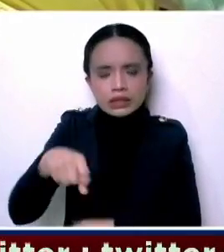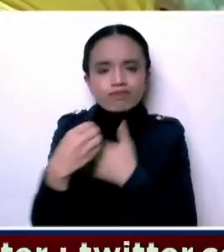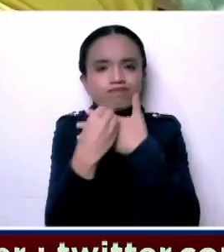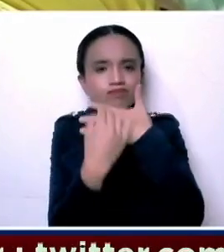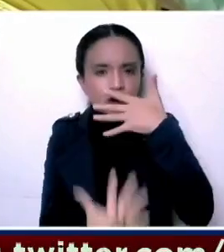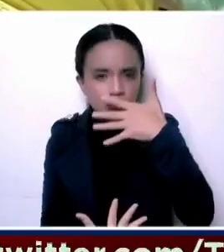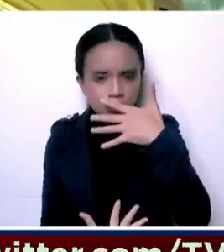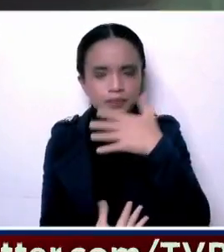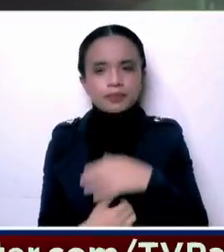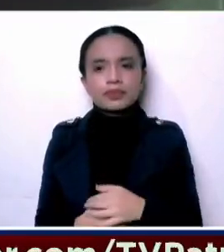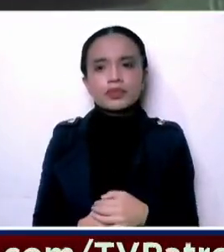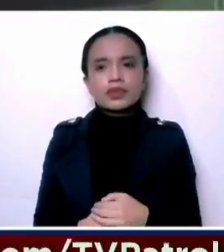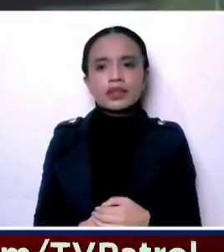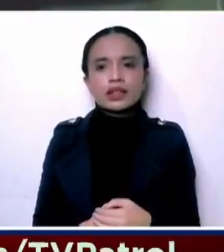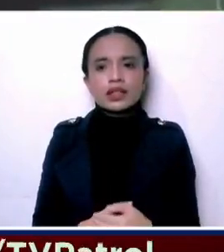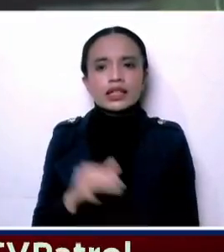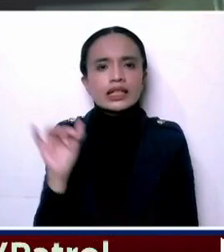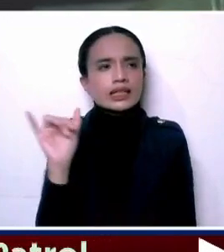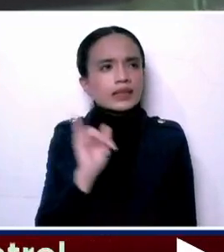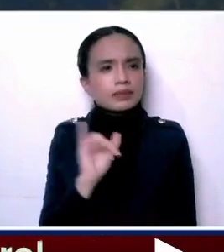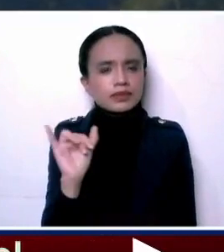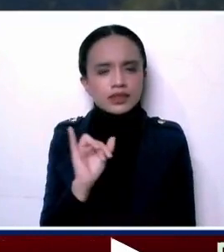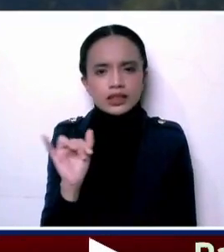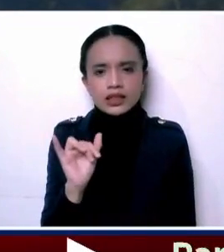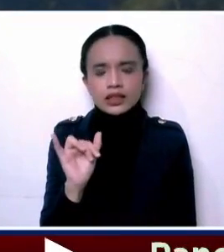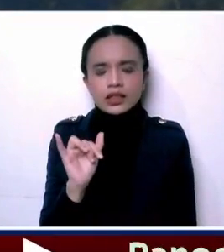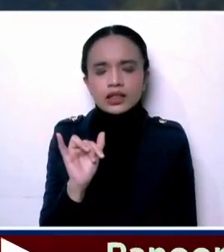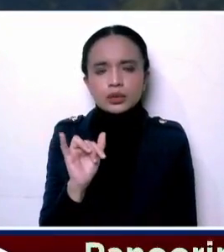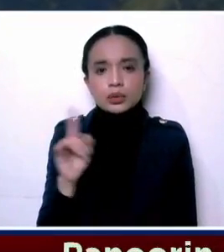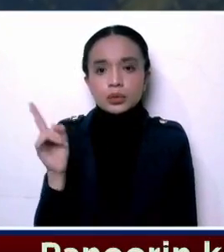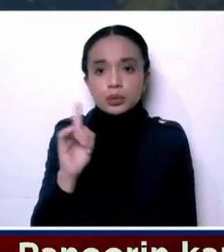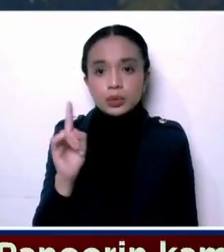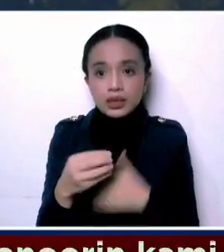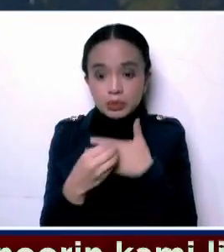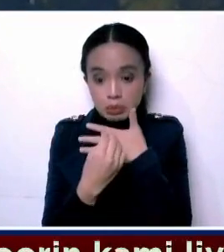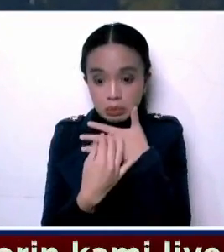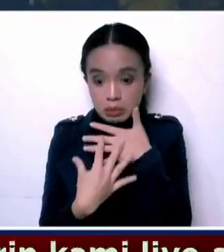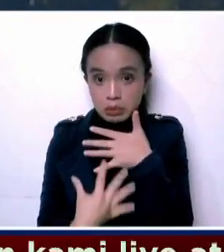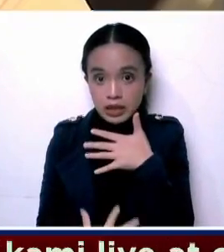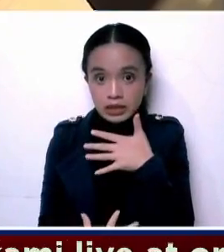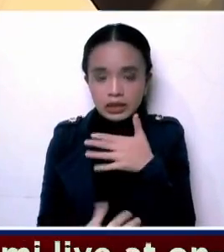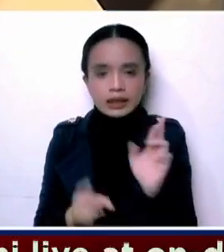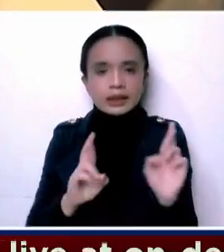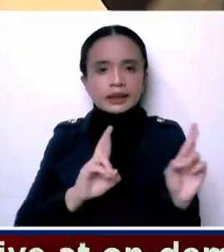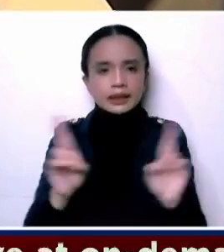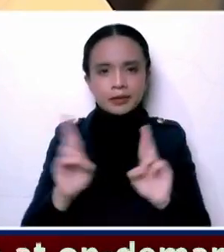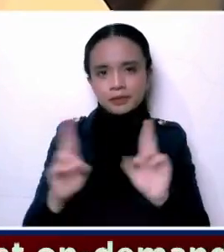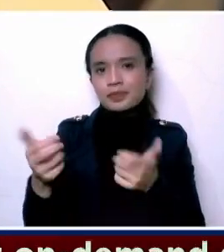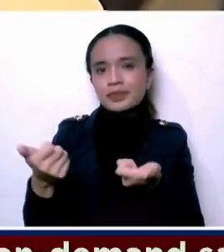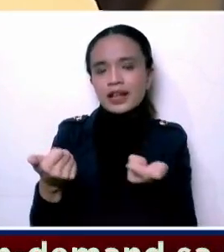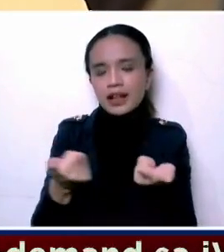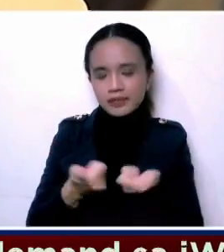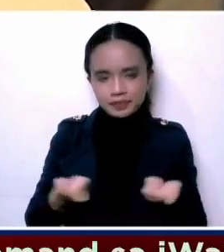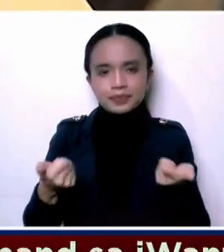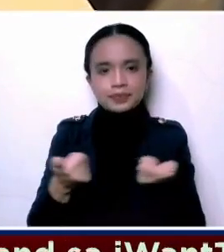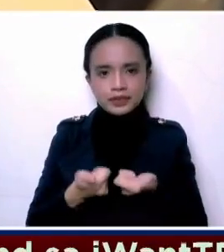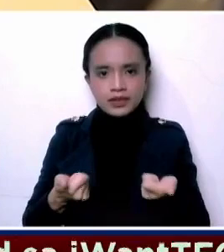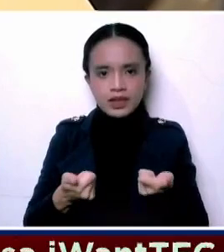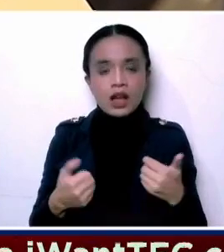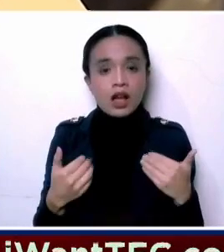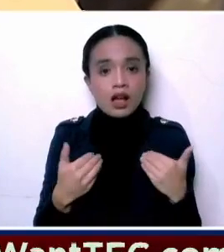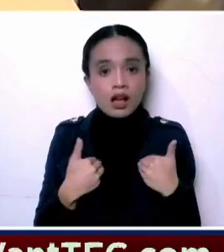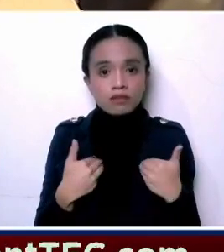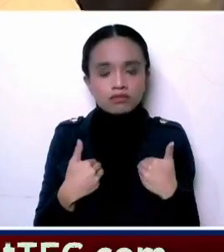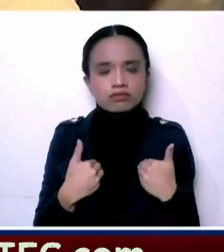yung pool ng blood ay readily available. So may na-utilize talaga yung